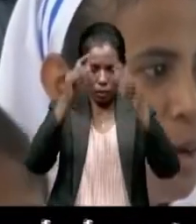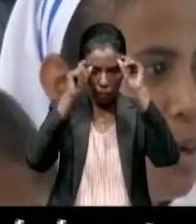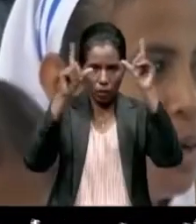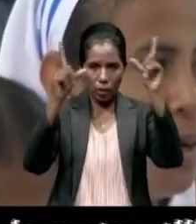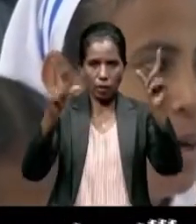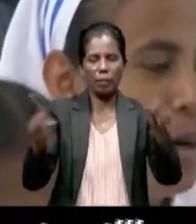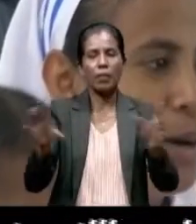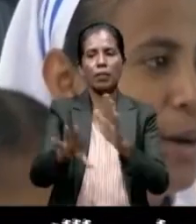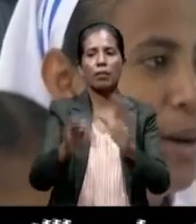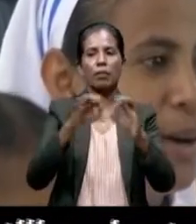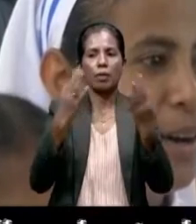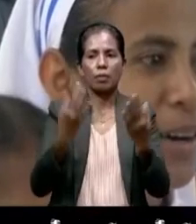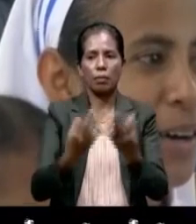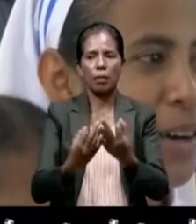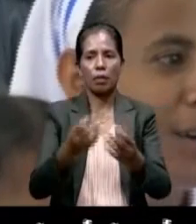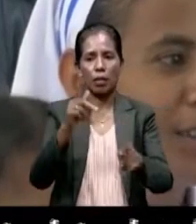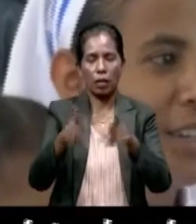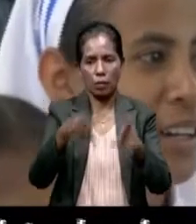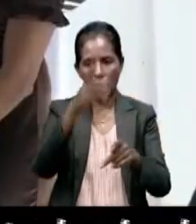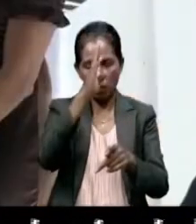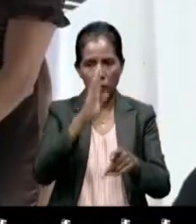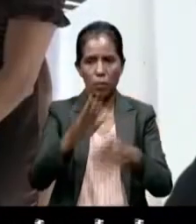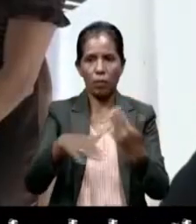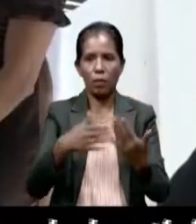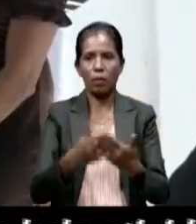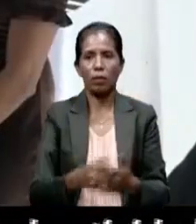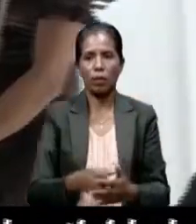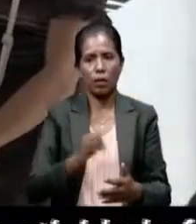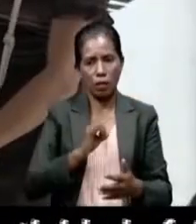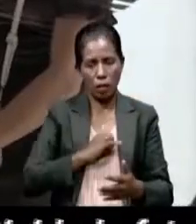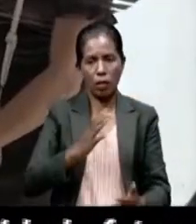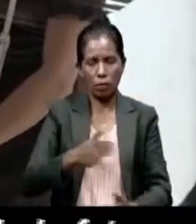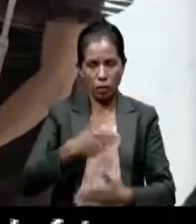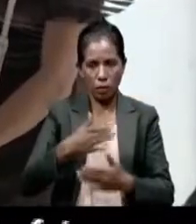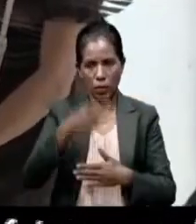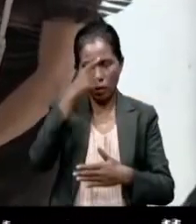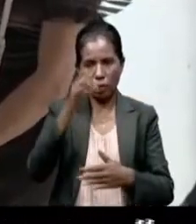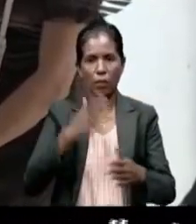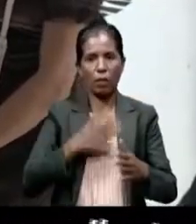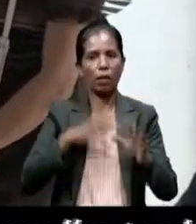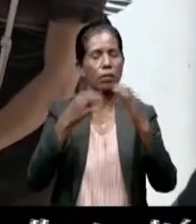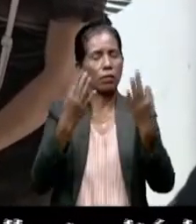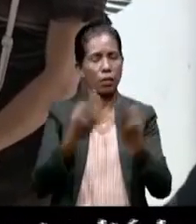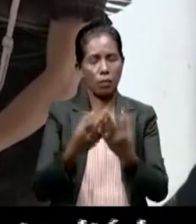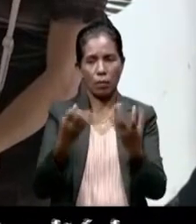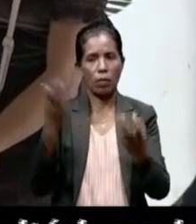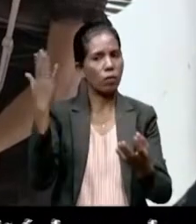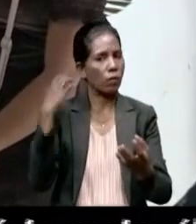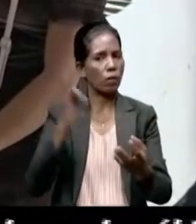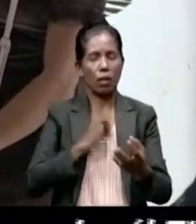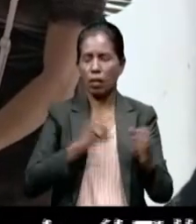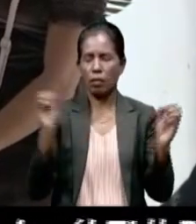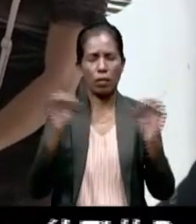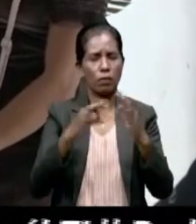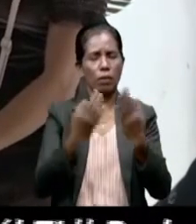no Maluk Park iha comunidade marombak nian. Oi nene, au contente na van, tamba au nia família barak, uluk nia la família